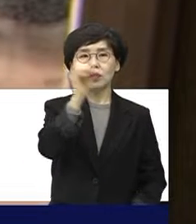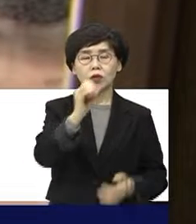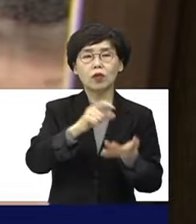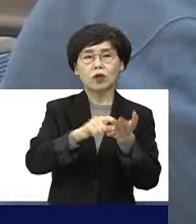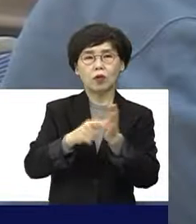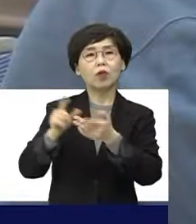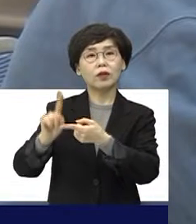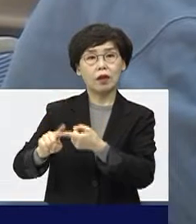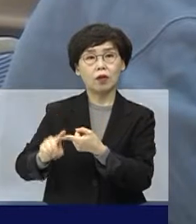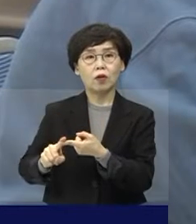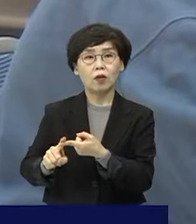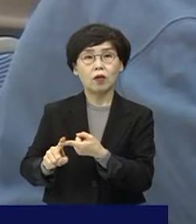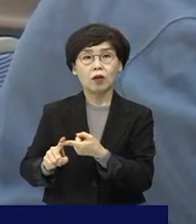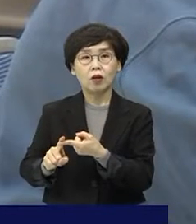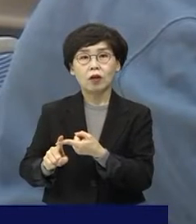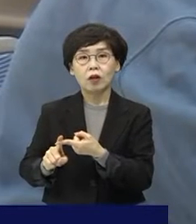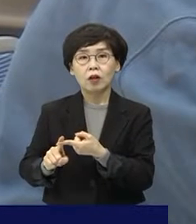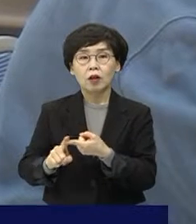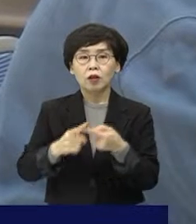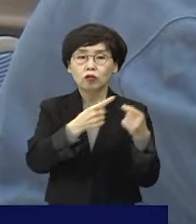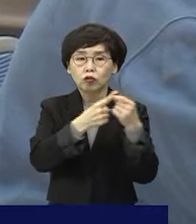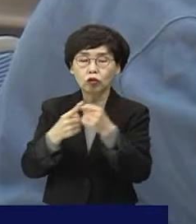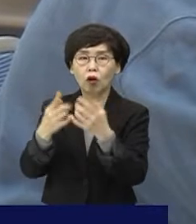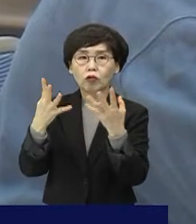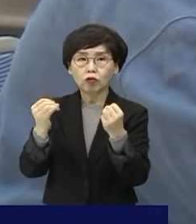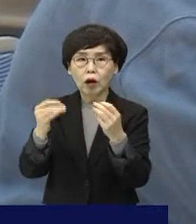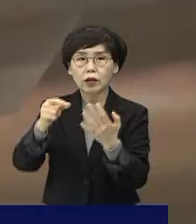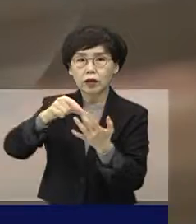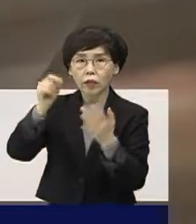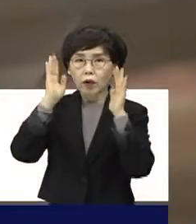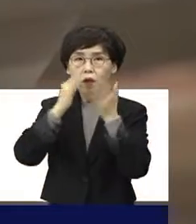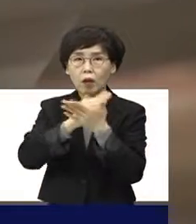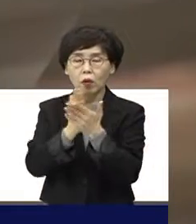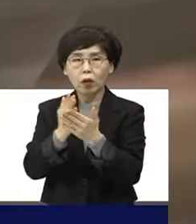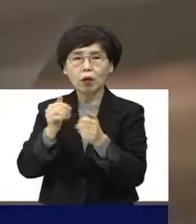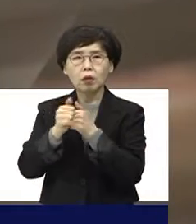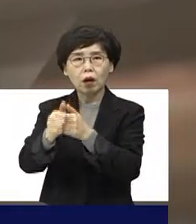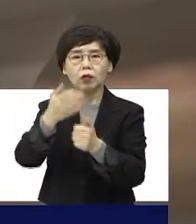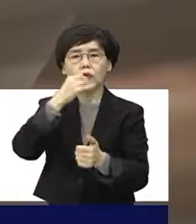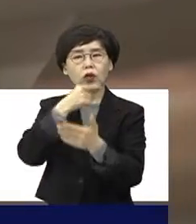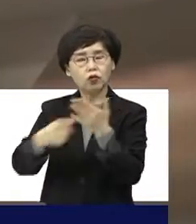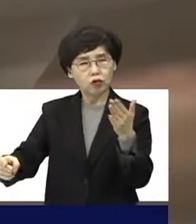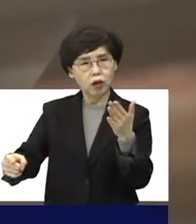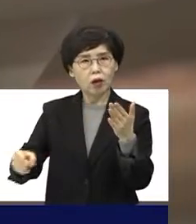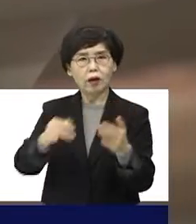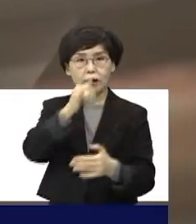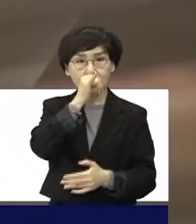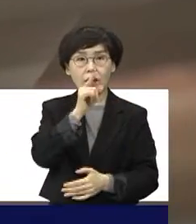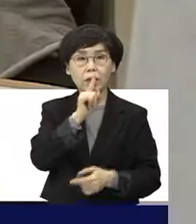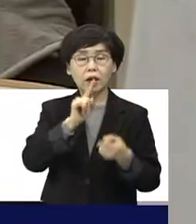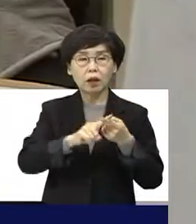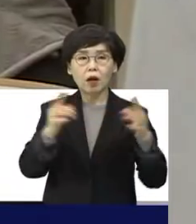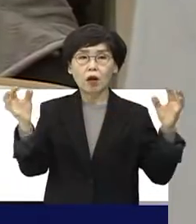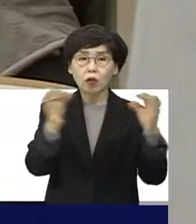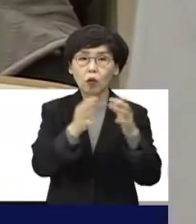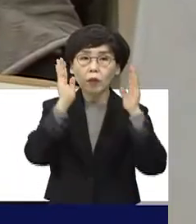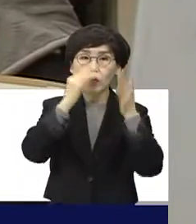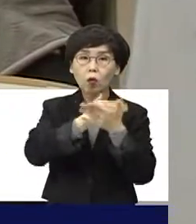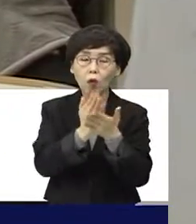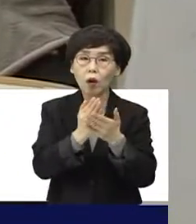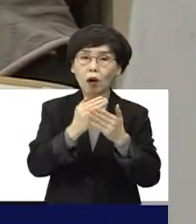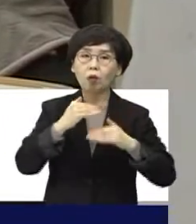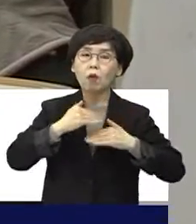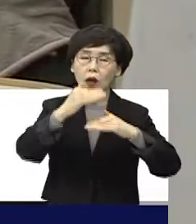수준으로 유지합니다. 국어와 수학 선택 과목에 따라 유불리가 발생한다는 지적에 대해선 통합형 교과과정 운영에